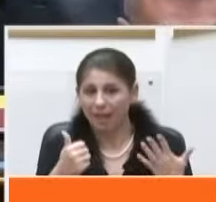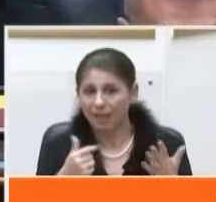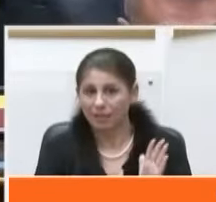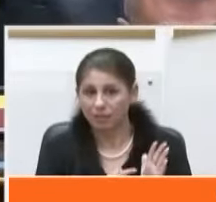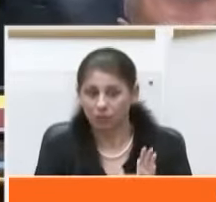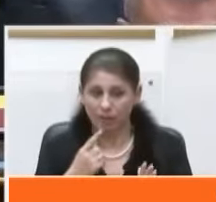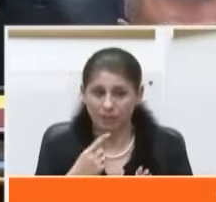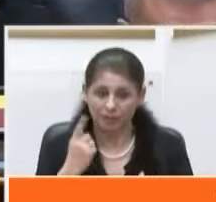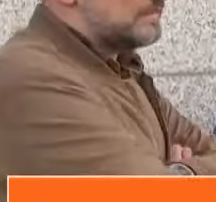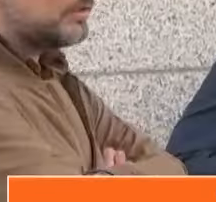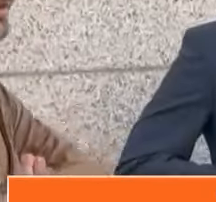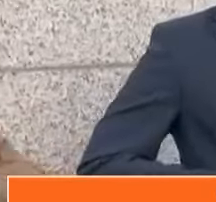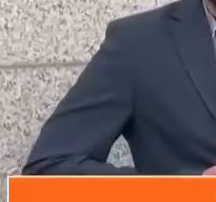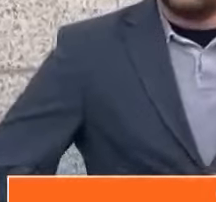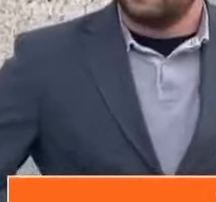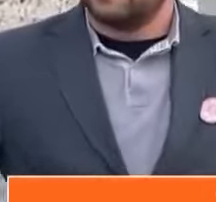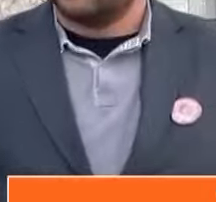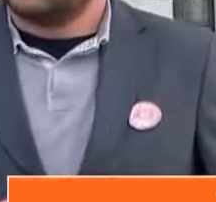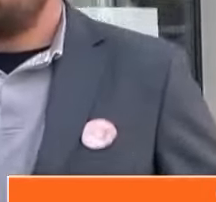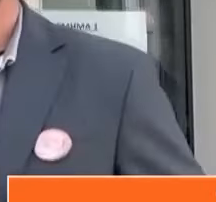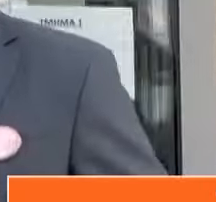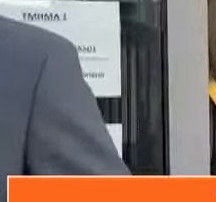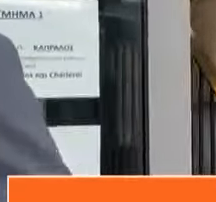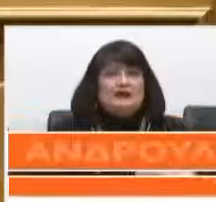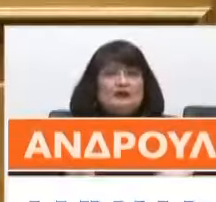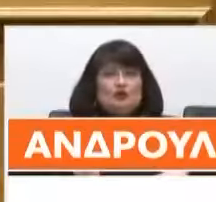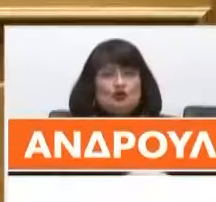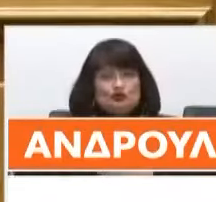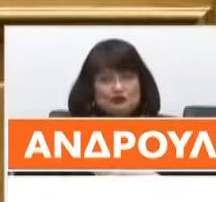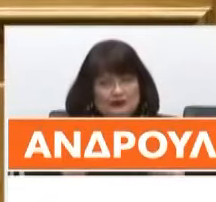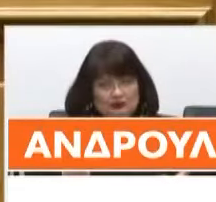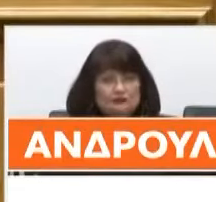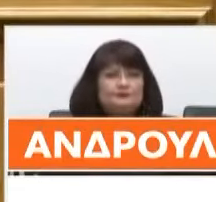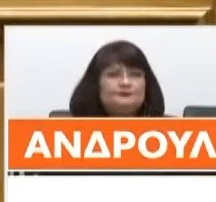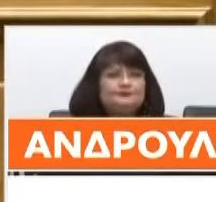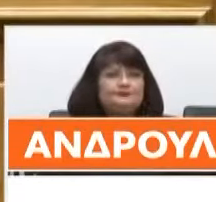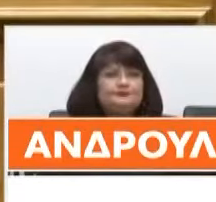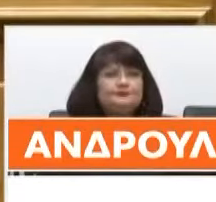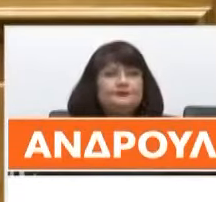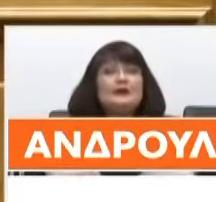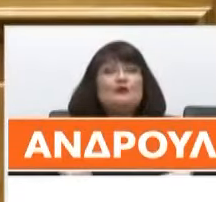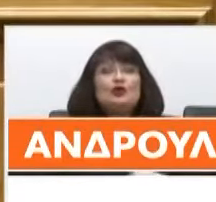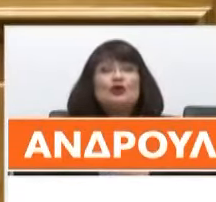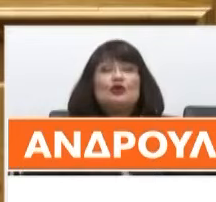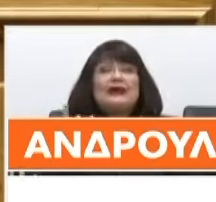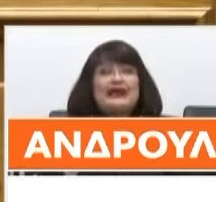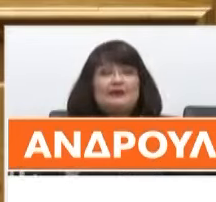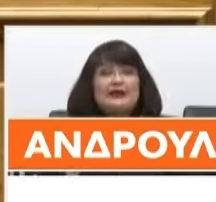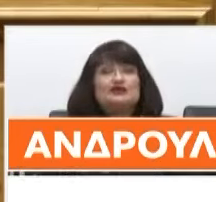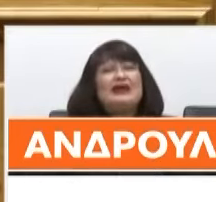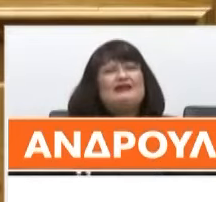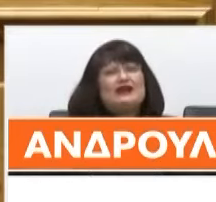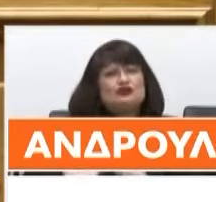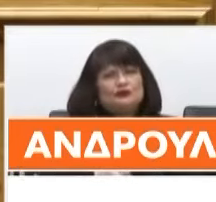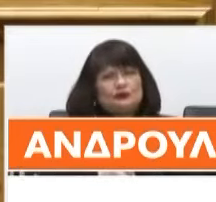τροπολογία για τις εθνικές εκλογές, αλλά και προβάλλει ενστάσεις και ζητά να ισχύει μόνο σε έκτακτες περιπτώσεις η επιστολική ψήφο για